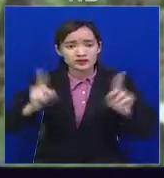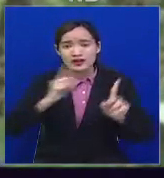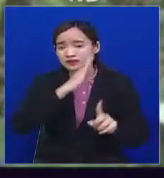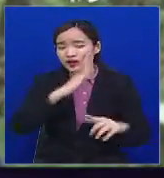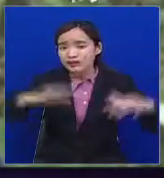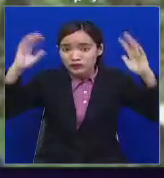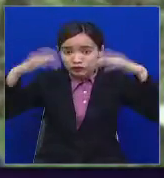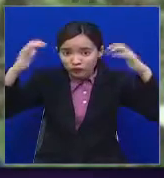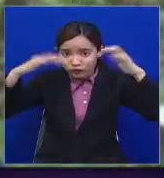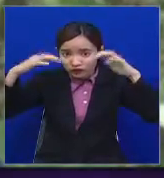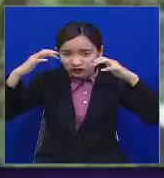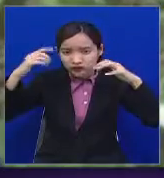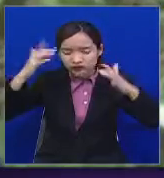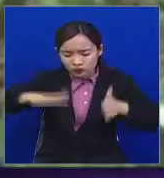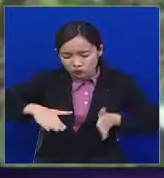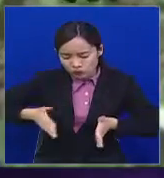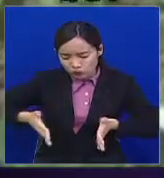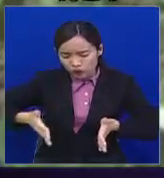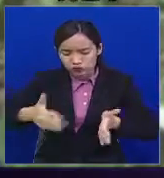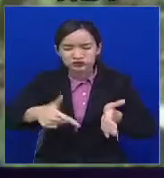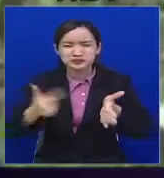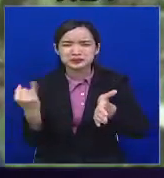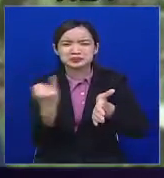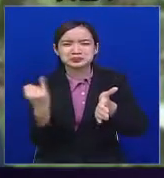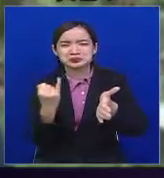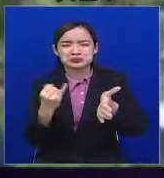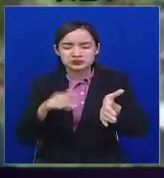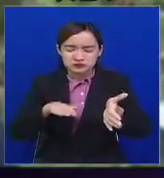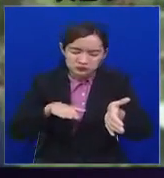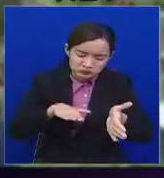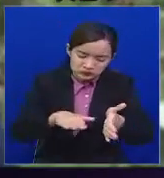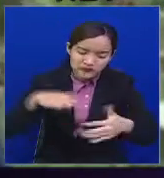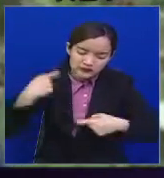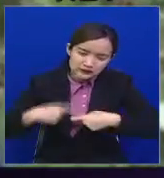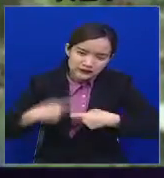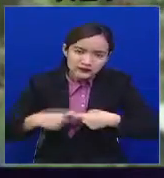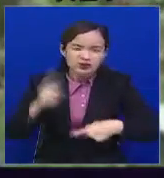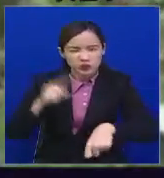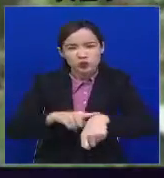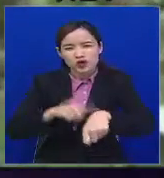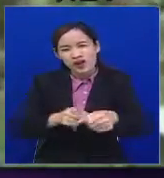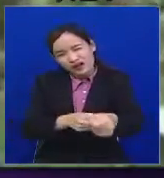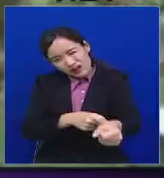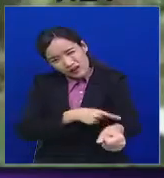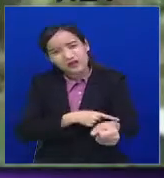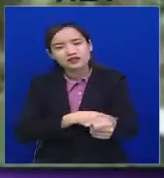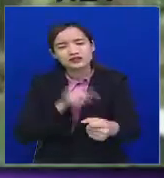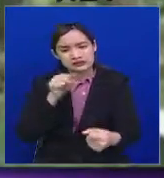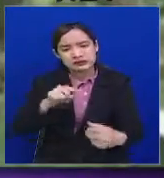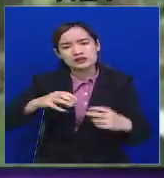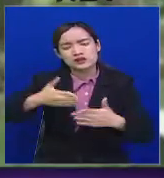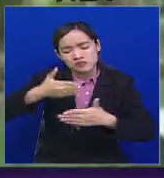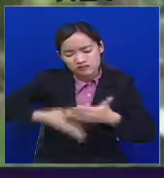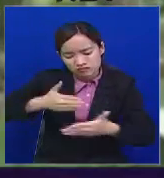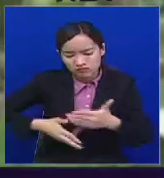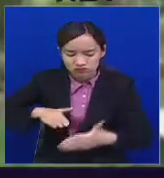างเงี้ยค่ะถนนมันไม่ค่อยดีเนาะการเดินทางก็ลำบากก็ต้องใช้เวลาในการเดินทางมานานซึ่งตรงนี้ก็เป็นอุปสรรคต่อการเข้าถึงบ